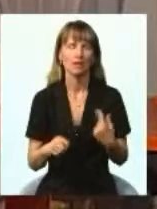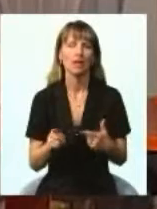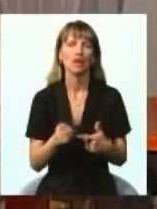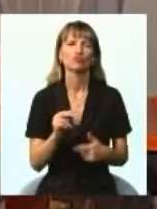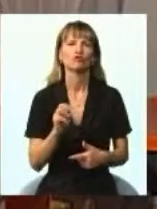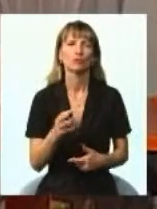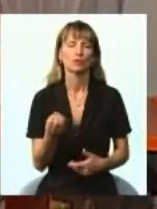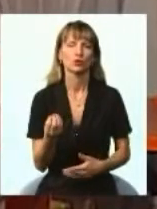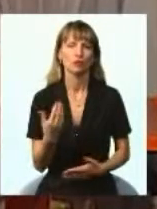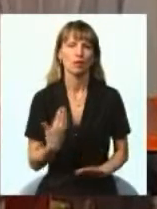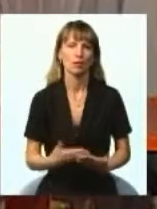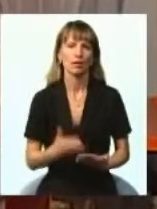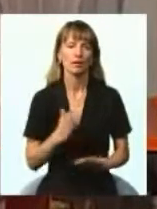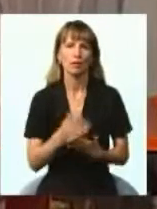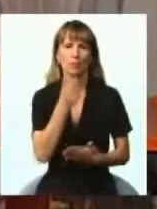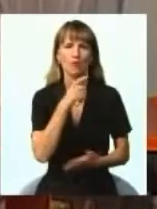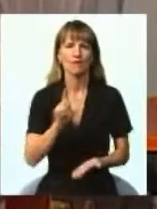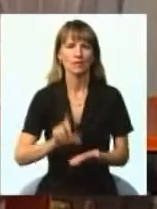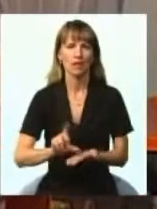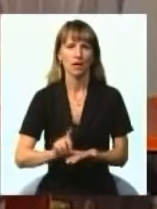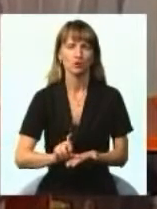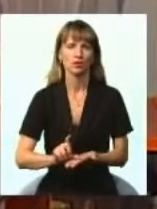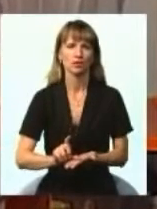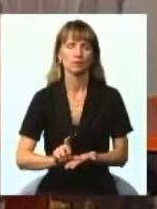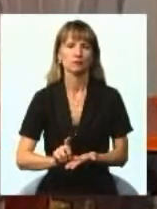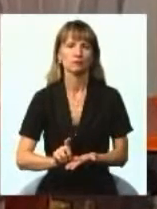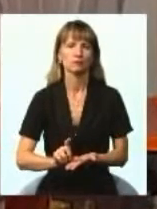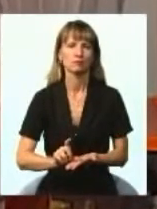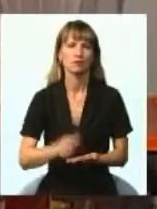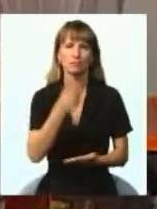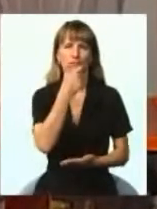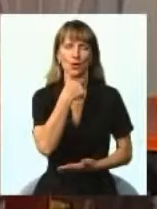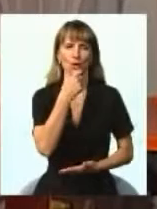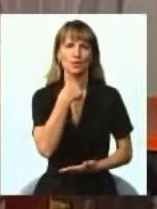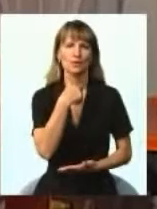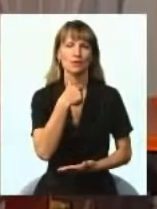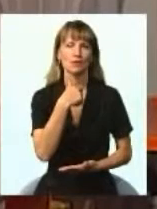же ще? Є, наприклад, морозиво у стаканчиках. Морозиво